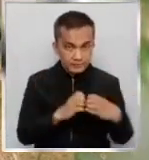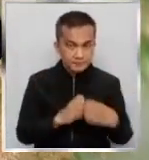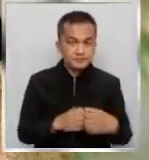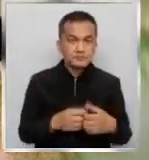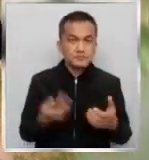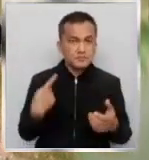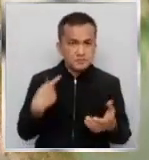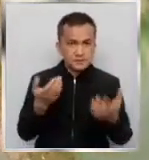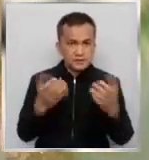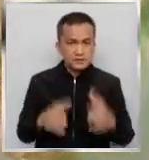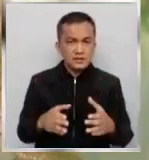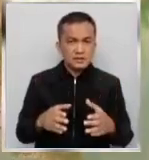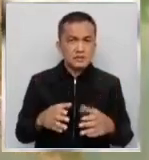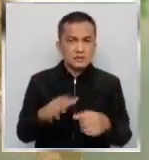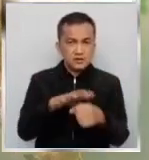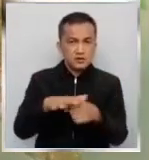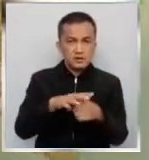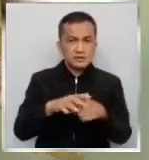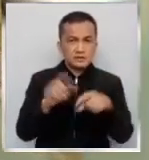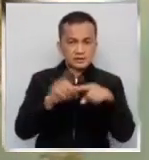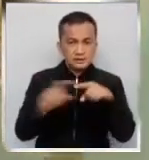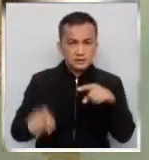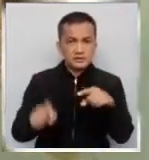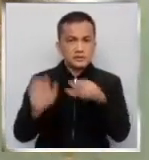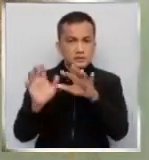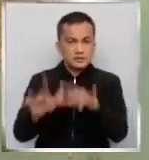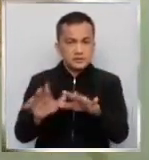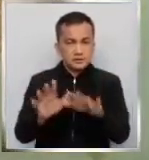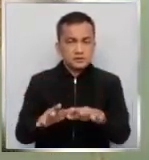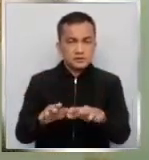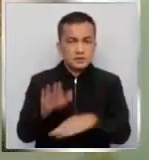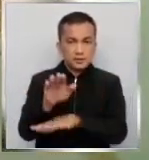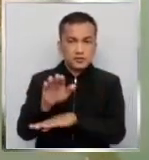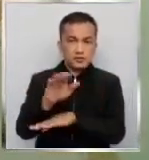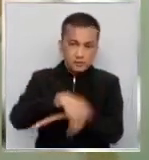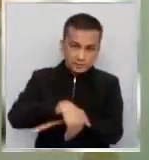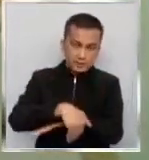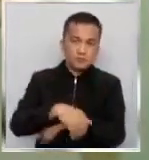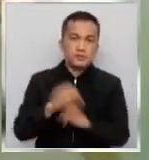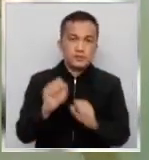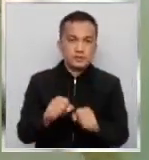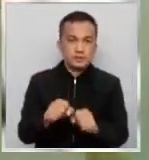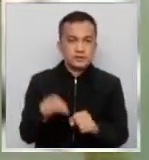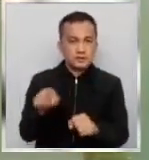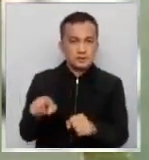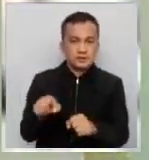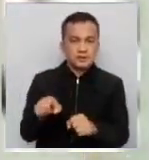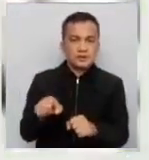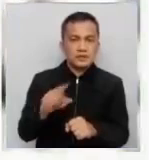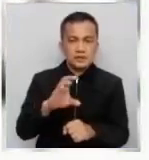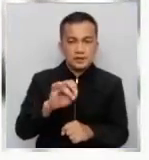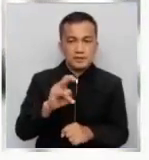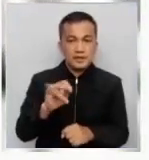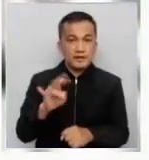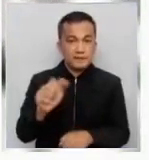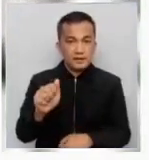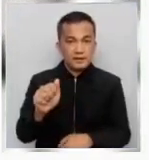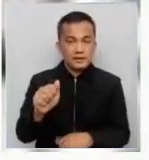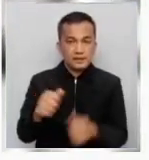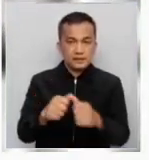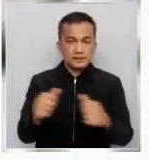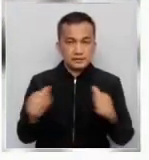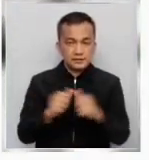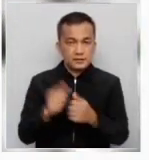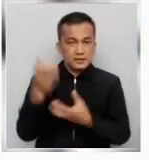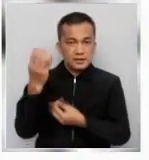localized thunderstorms, yan yung mga pagkulog-pagkidlat sa hapon o gabi, posibleng dito sa may Camanava area. Yan ang latest sa GMA